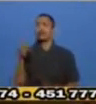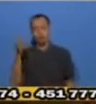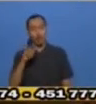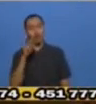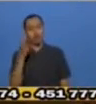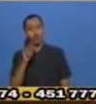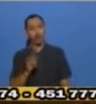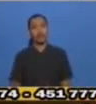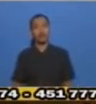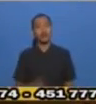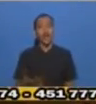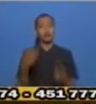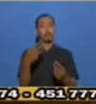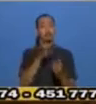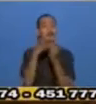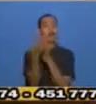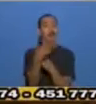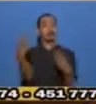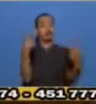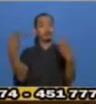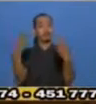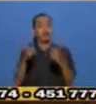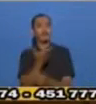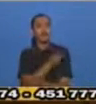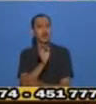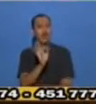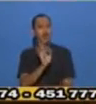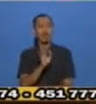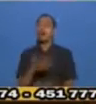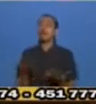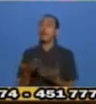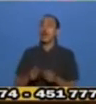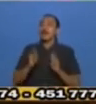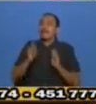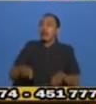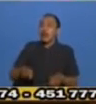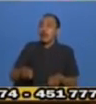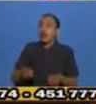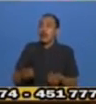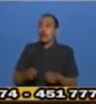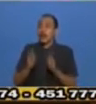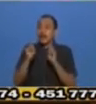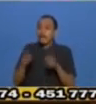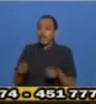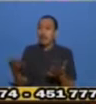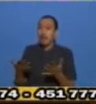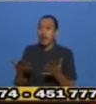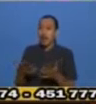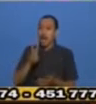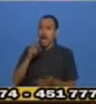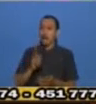dan masih belum mendapatkan vaksin, seperti apa sih mekanisme alurnya untuk mendaftar itu Bu? Harus offline kah atau bisa online?